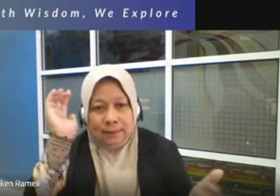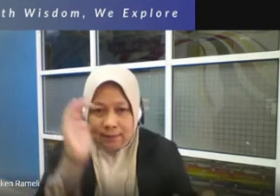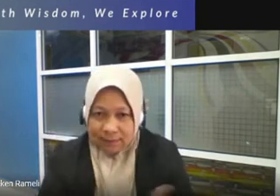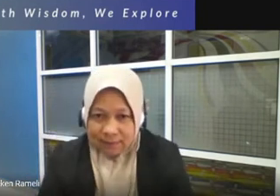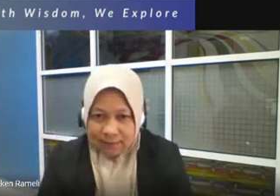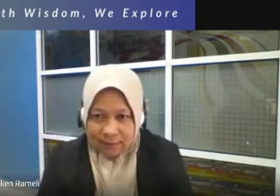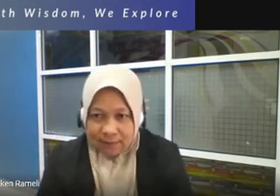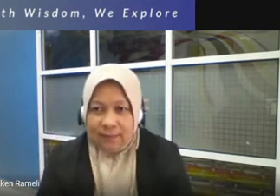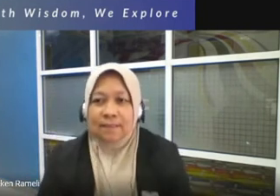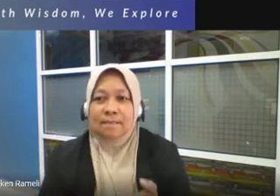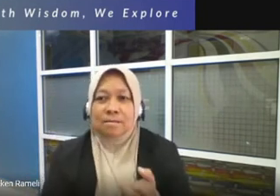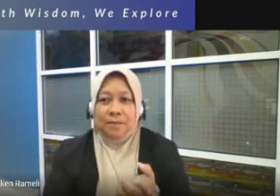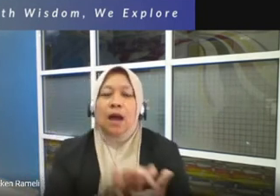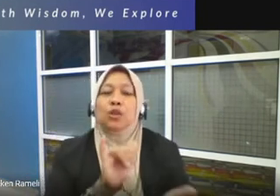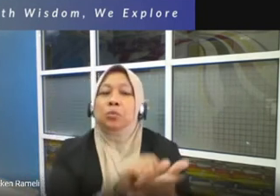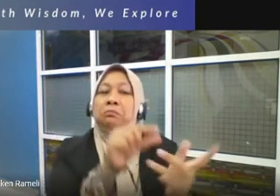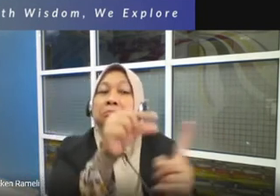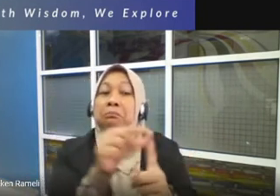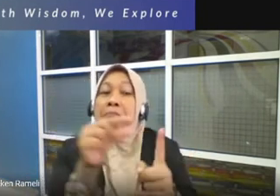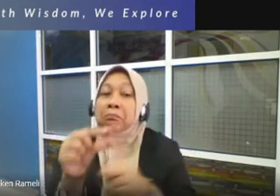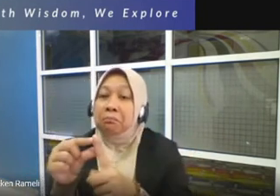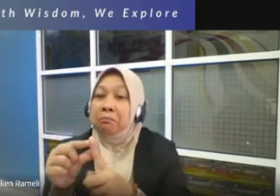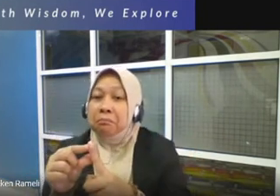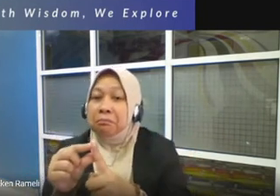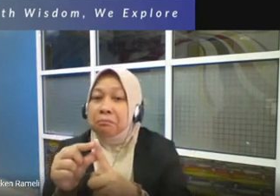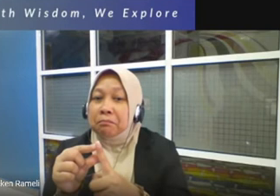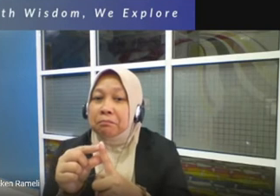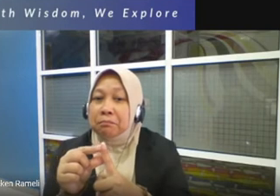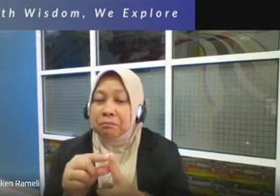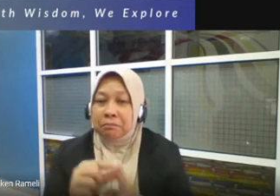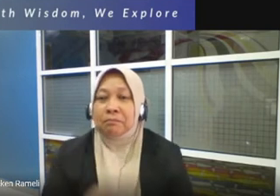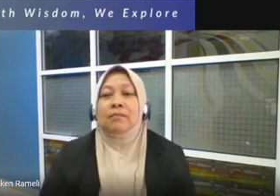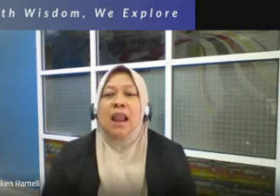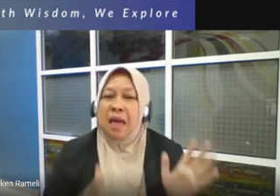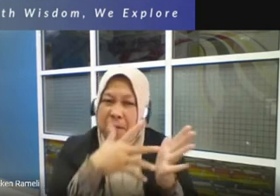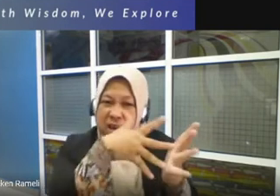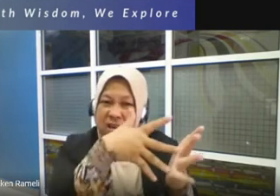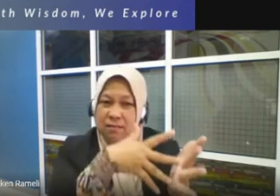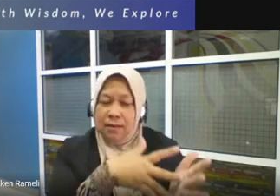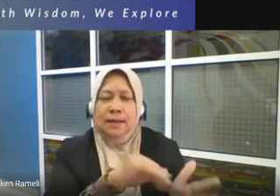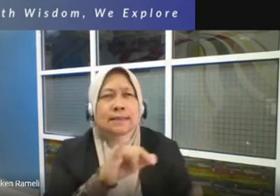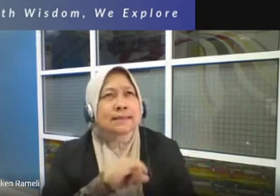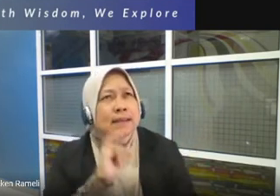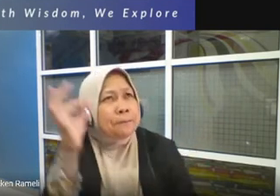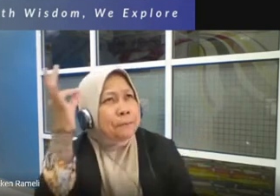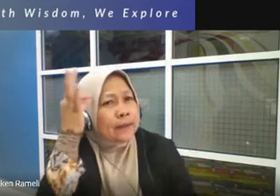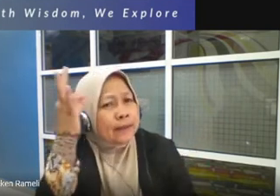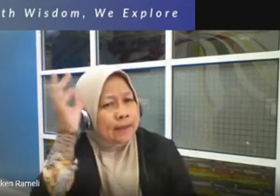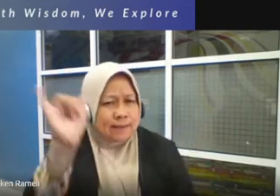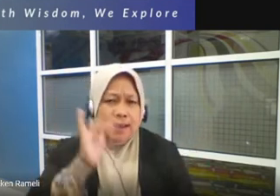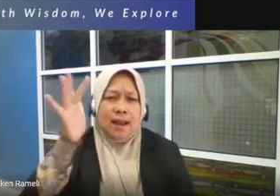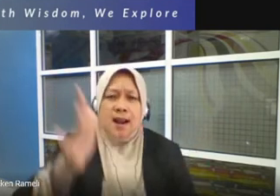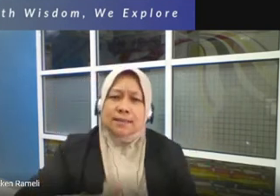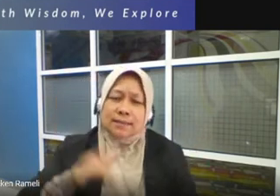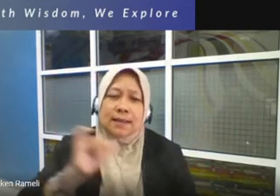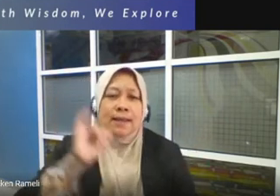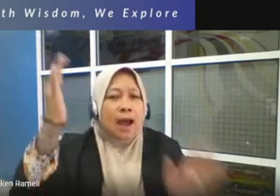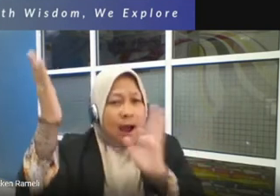maksudnya itu antara perkataan-perkataan saya listkan kat sini, antara perkataan-perkataan yang lemah. Saya fikir, saya rasa, saya